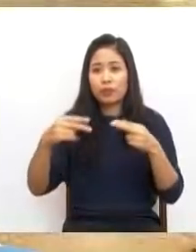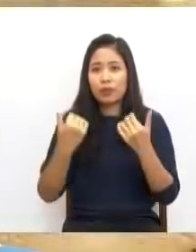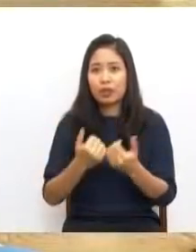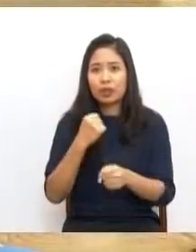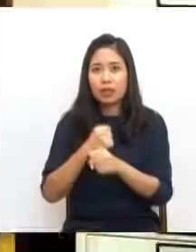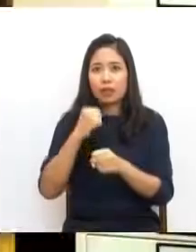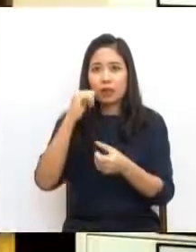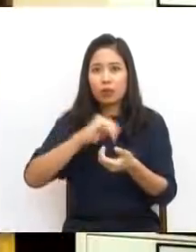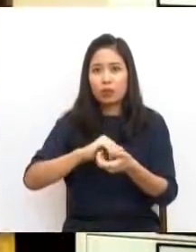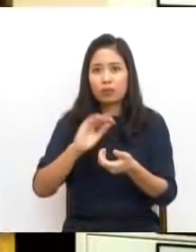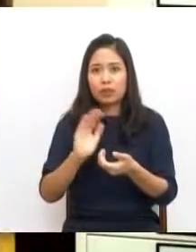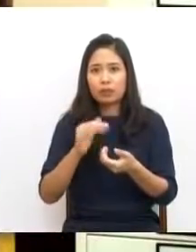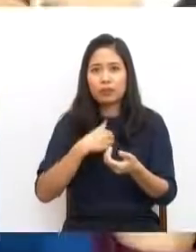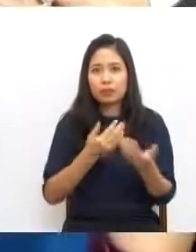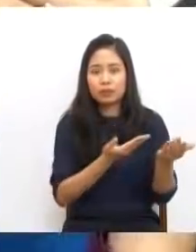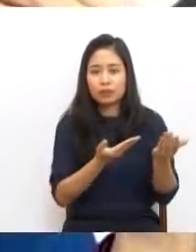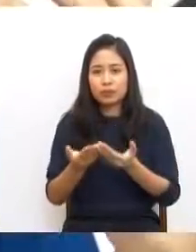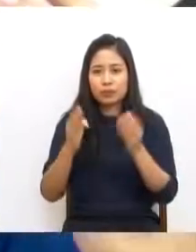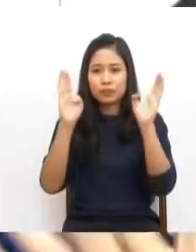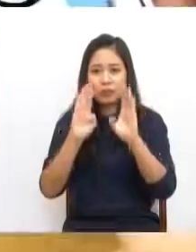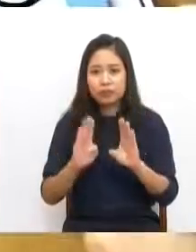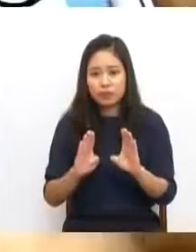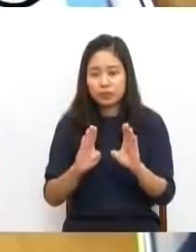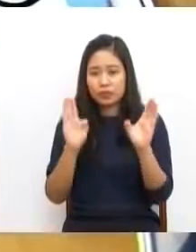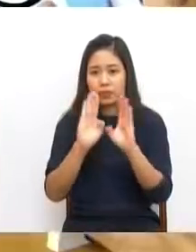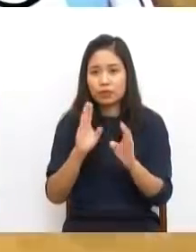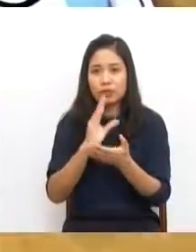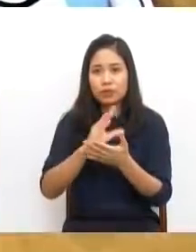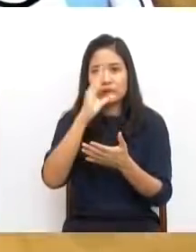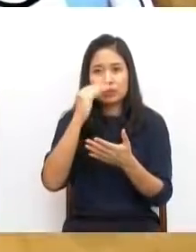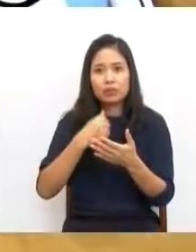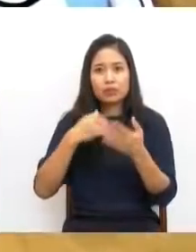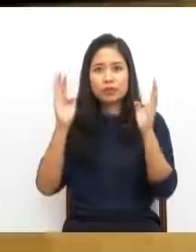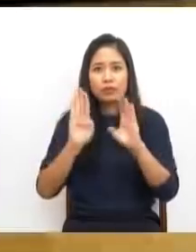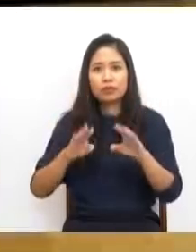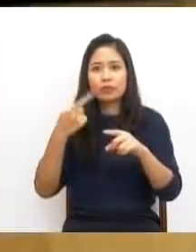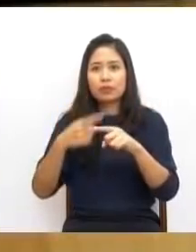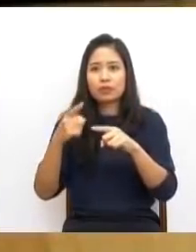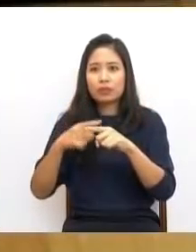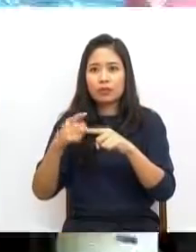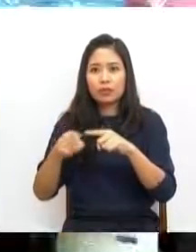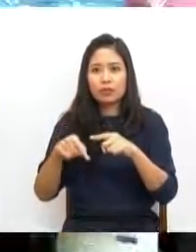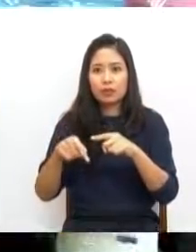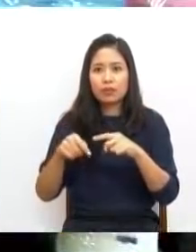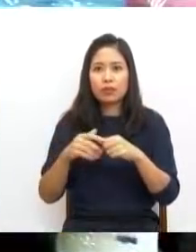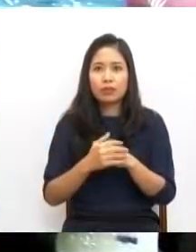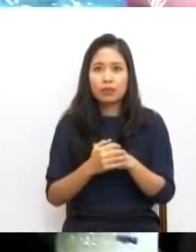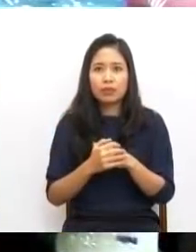ะแล้วก็ เราเปลี่ยนมาในรูปแบบที่เป็นลักษณะของการไลฟ์สตรีมมิ่งทาง Facebook